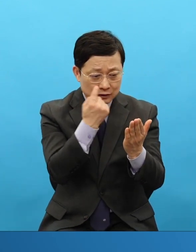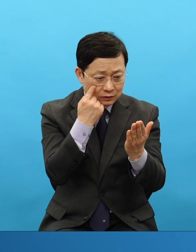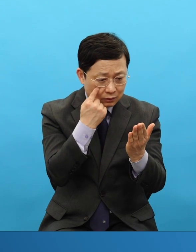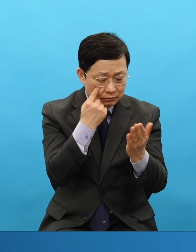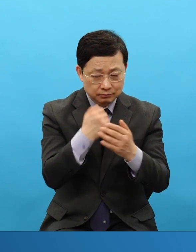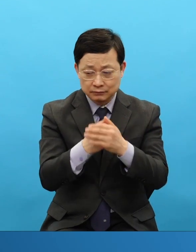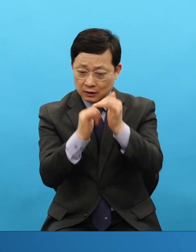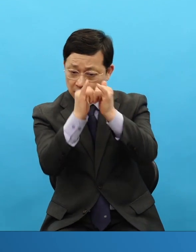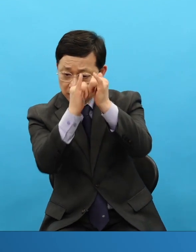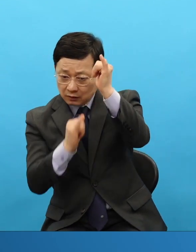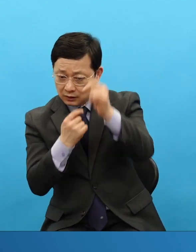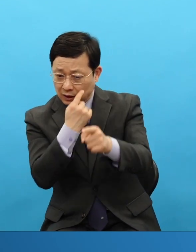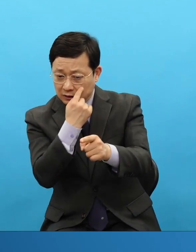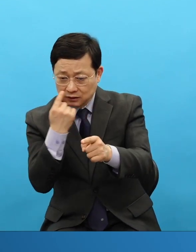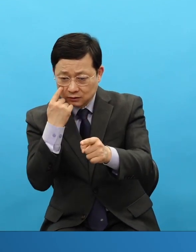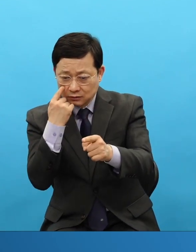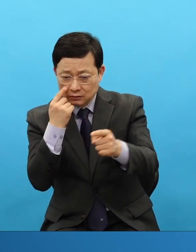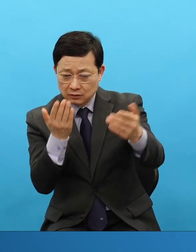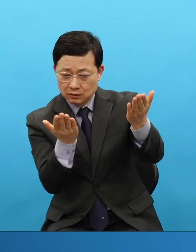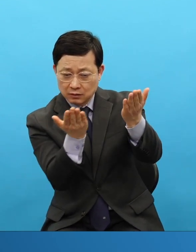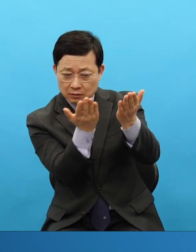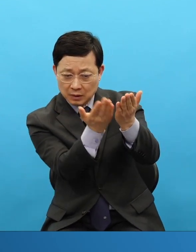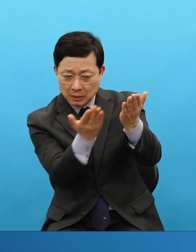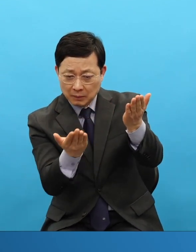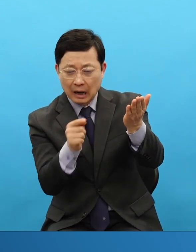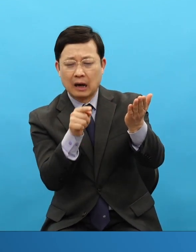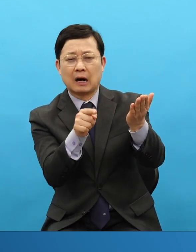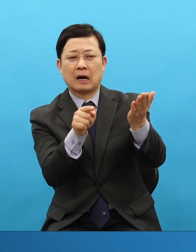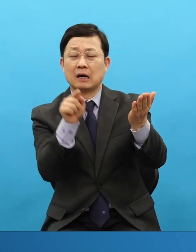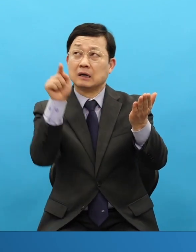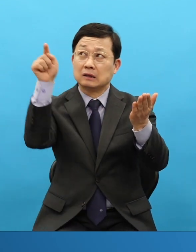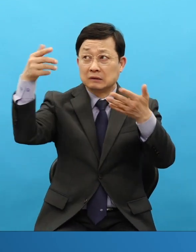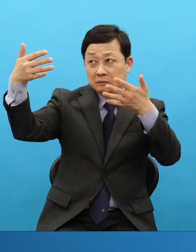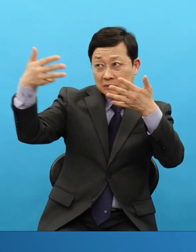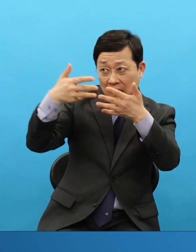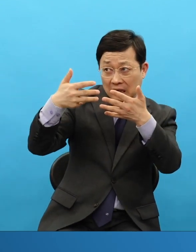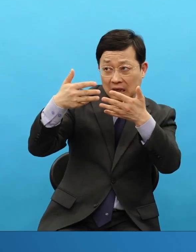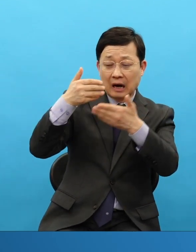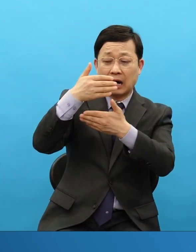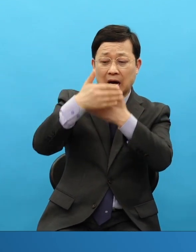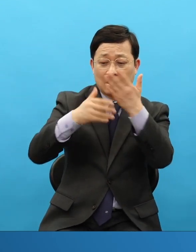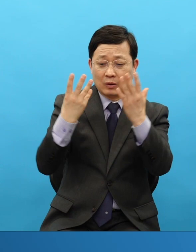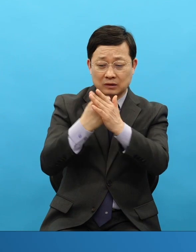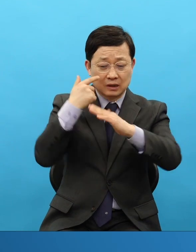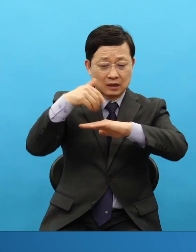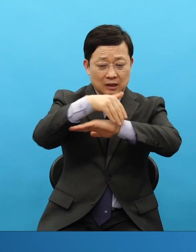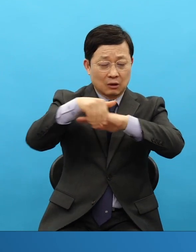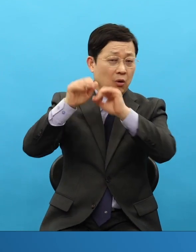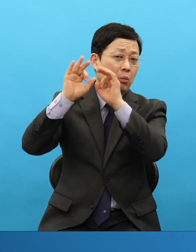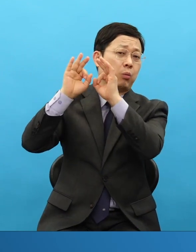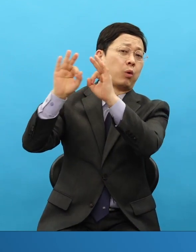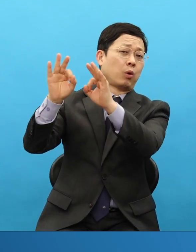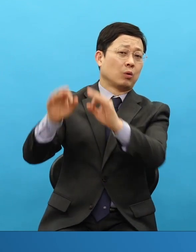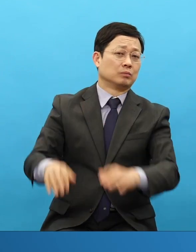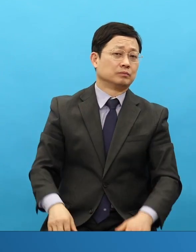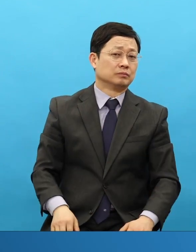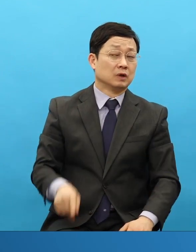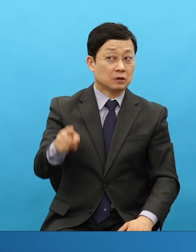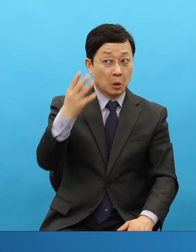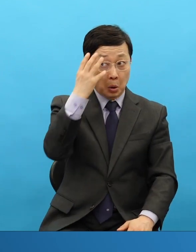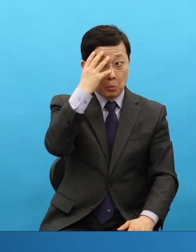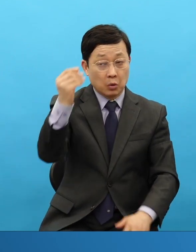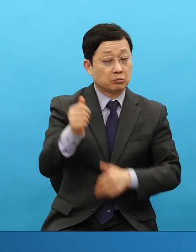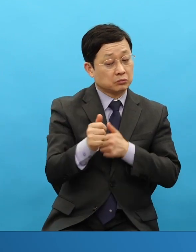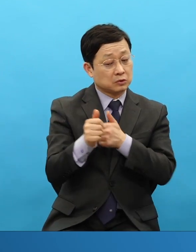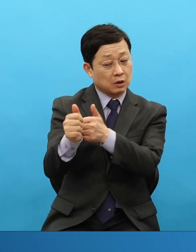이게 보이죠. And then if you look at the historical evidences and the works that arose in the Bible, you will see this. 그래갖고 해야지 무조건 열심히